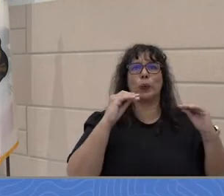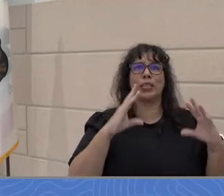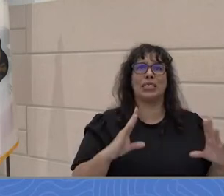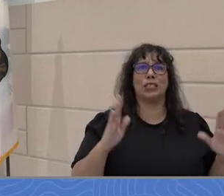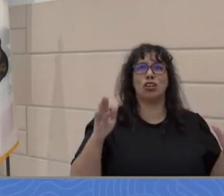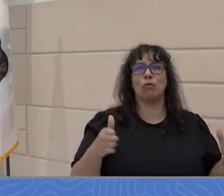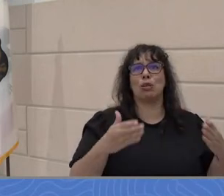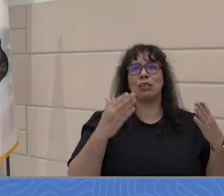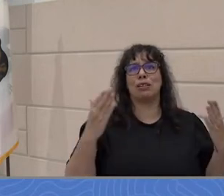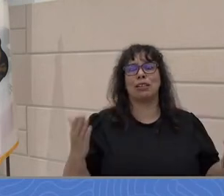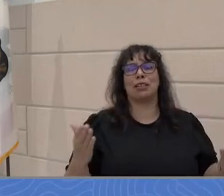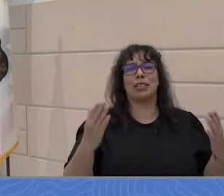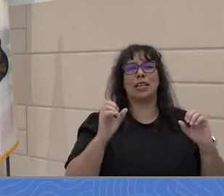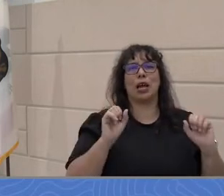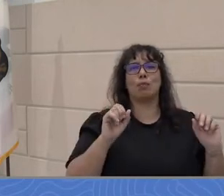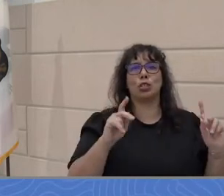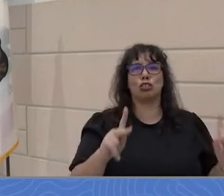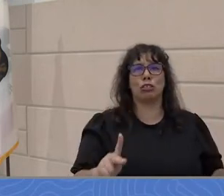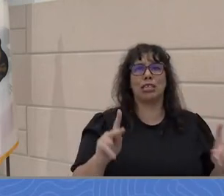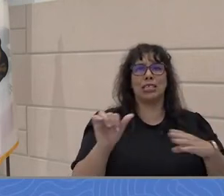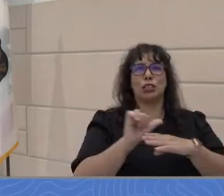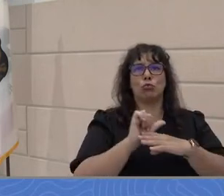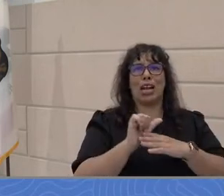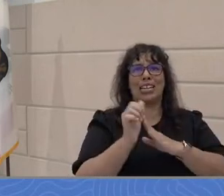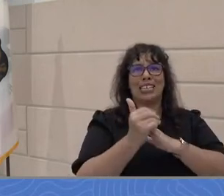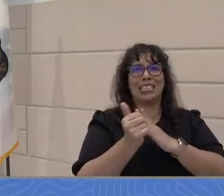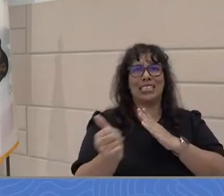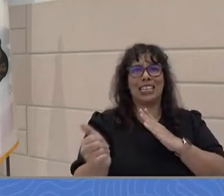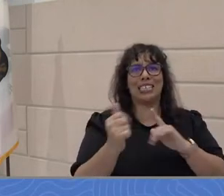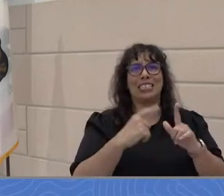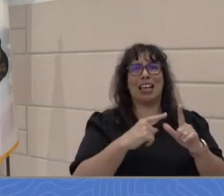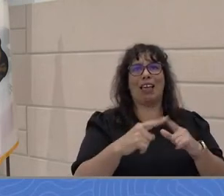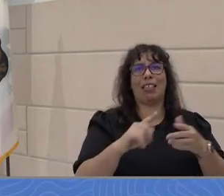លហេតុថាគេបានទទួលជំនួយមកពីគ្រូបណ្ណារៈ